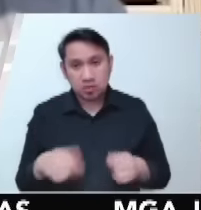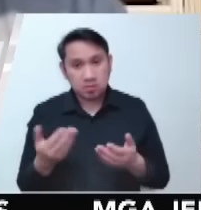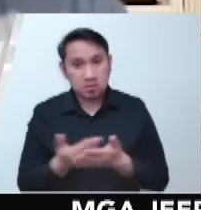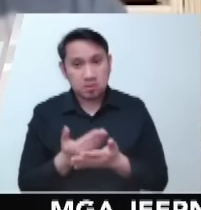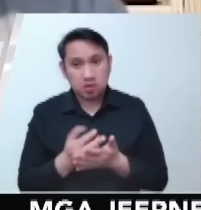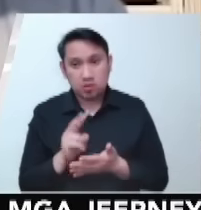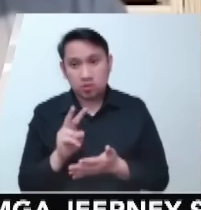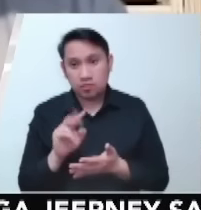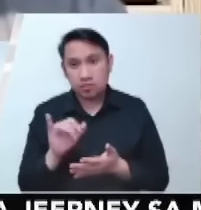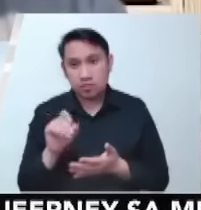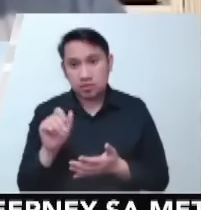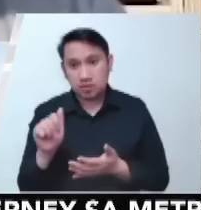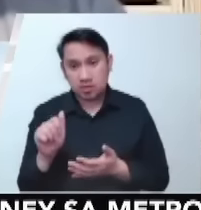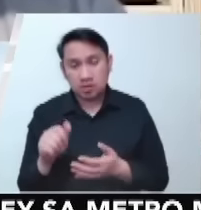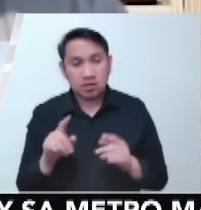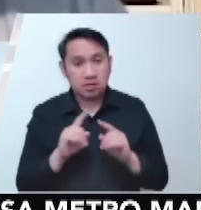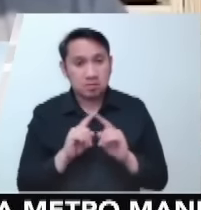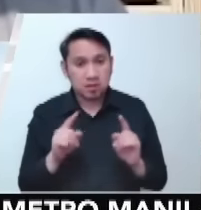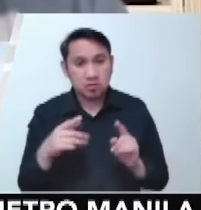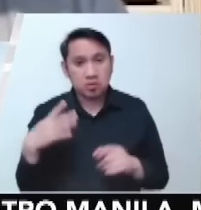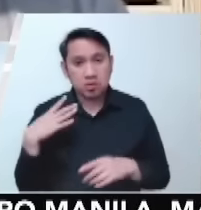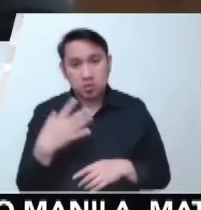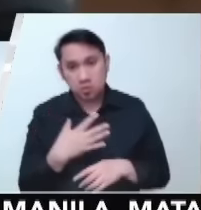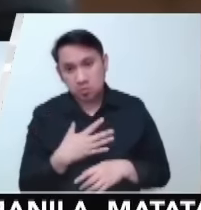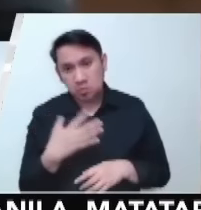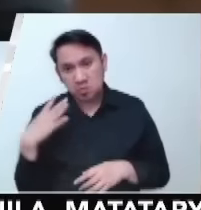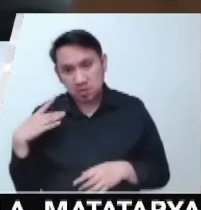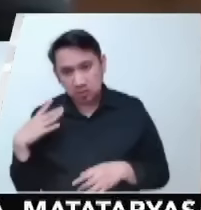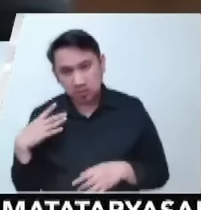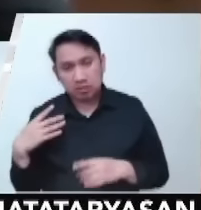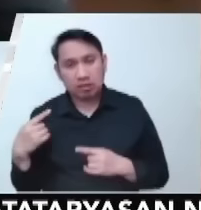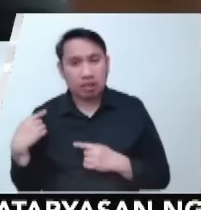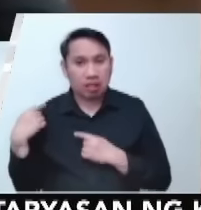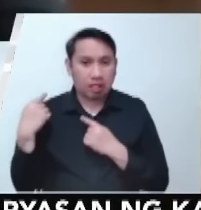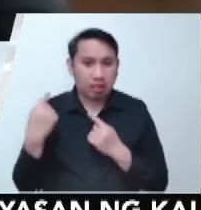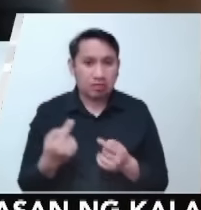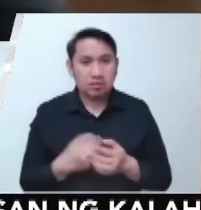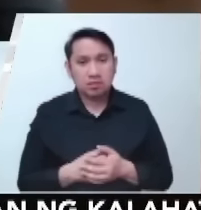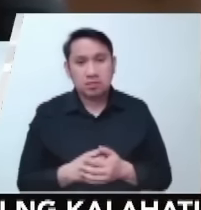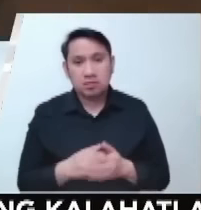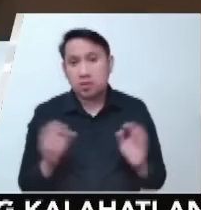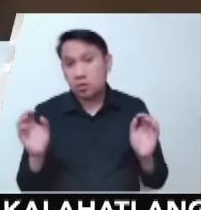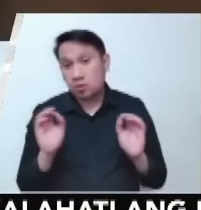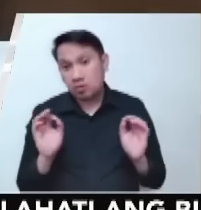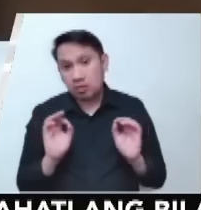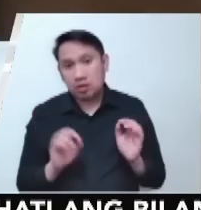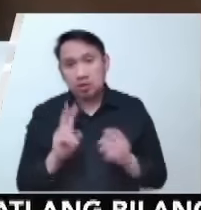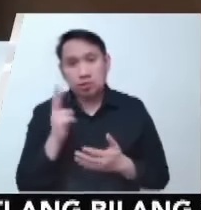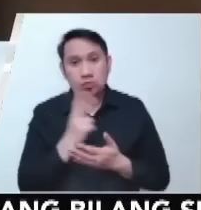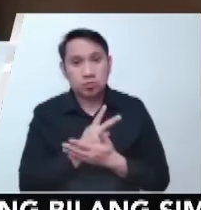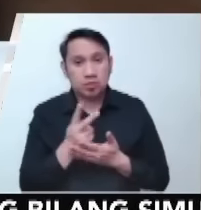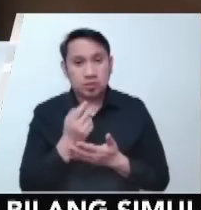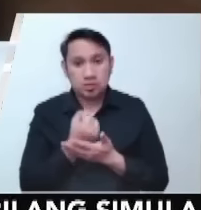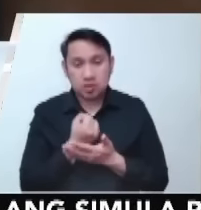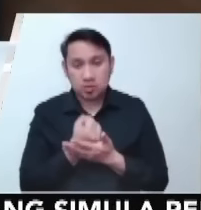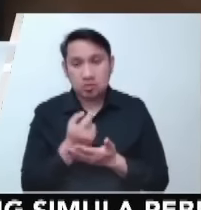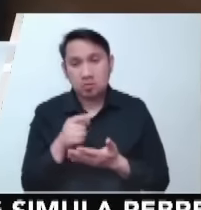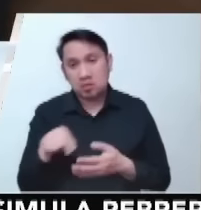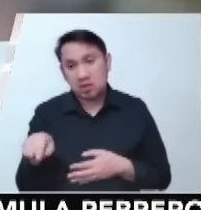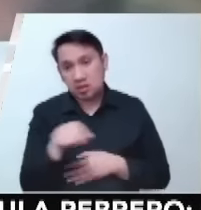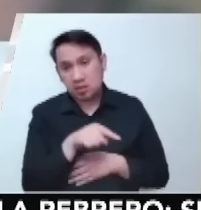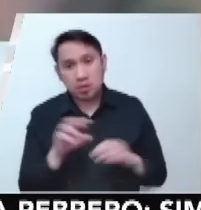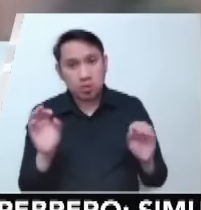kaya lang habang naghihintay ito ganito tambay dahil hindi nakuha ang kanilang dalawang linggong sahod marami raw sa kanila Wala ng